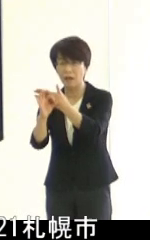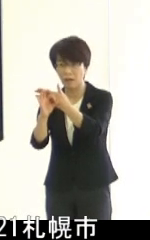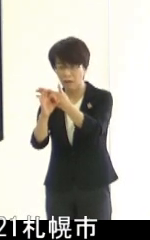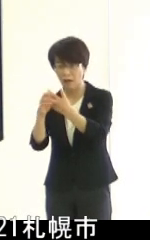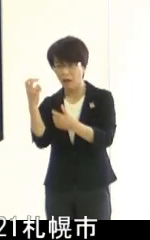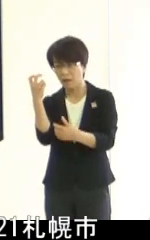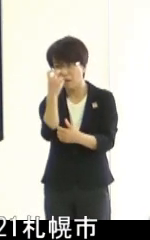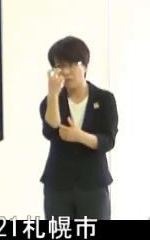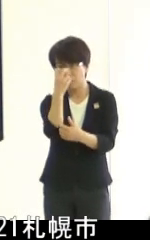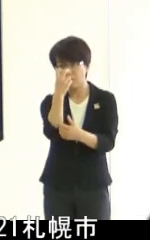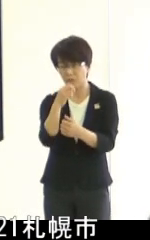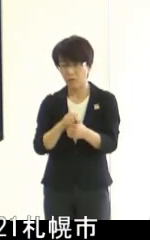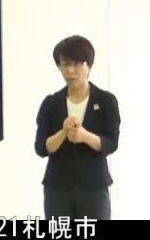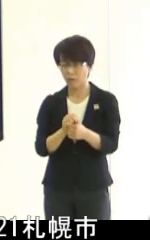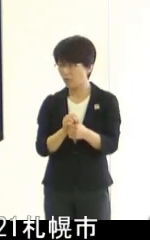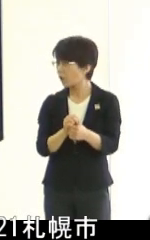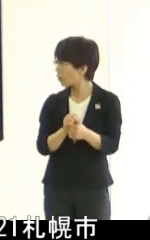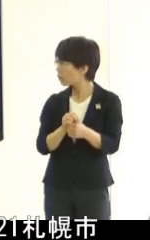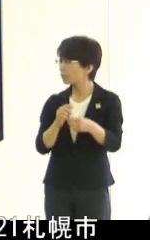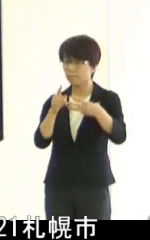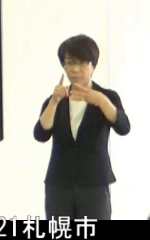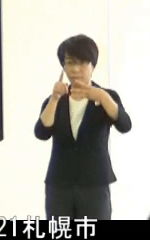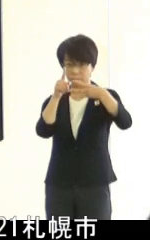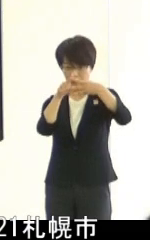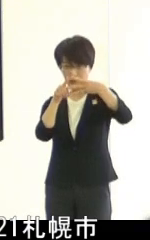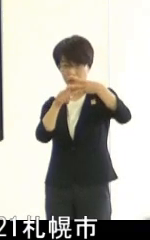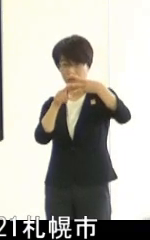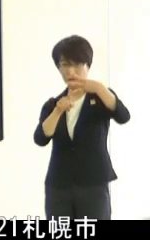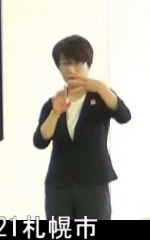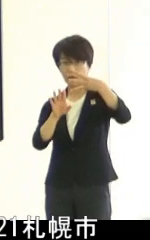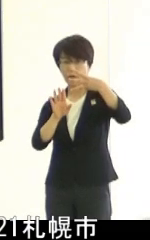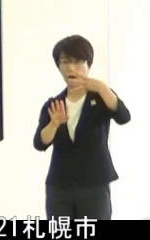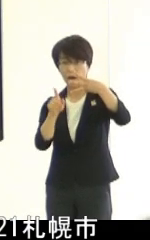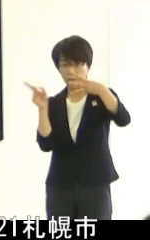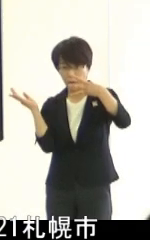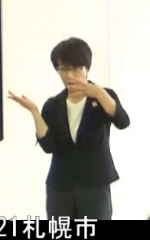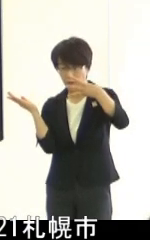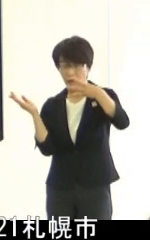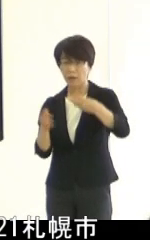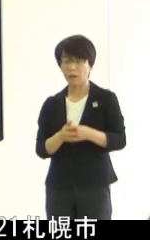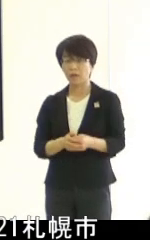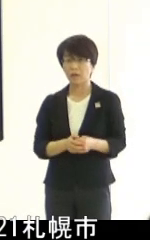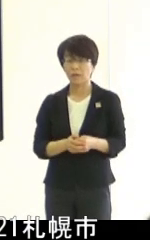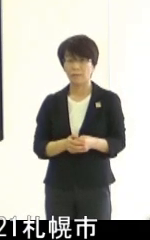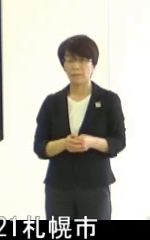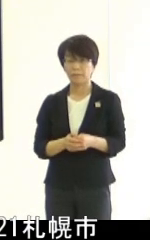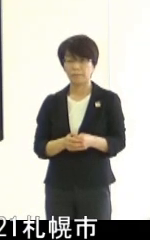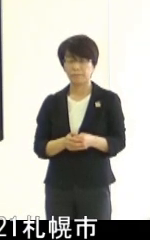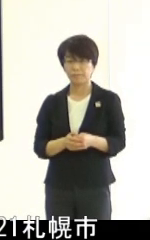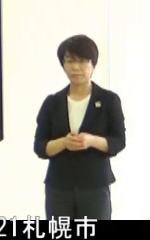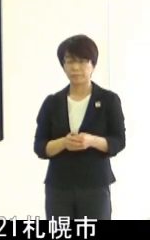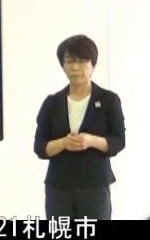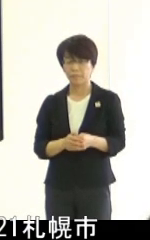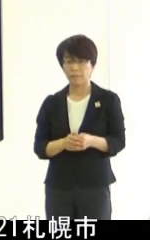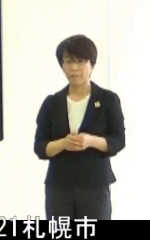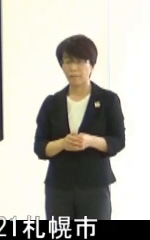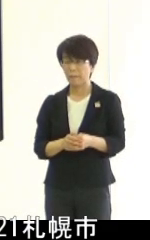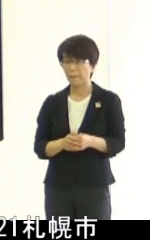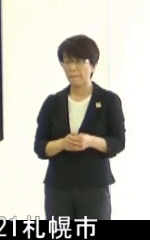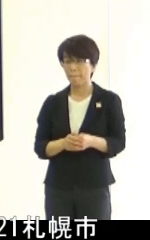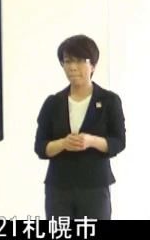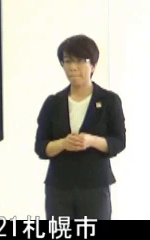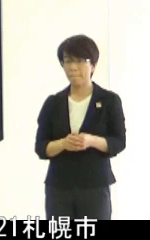と3つほどここで挙げておりますけれどもa非常にその